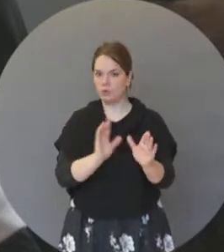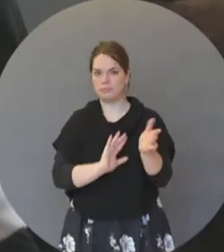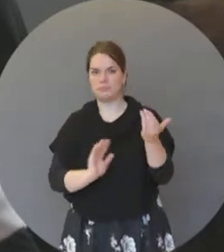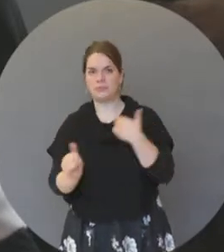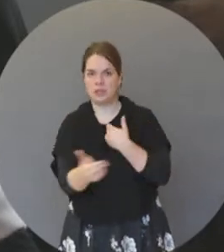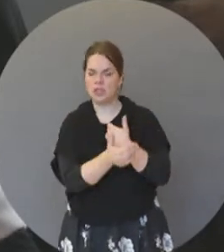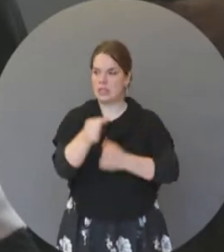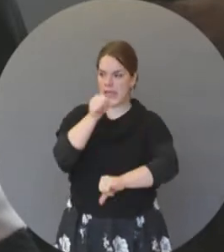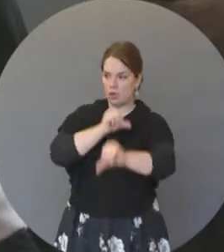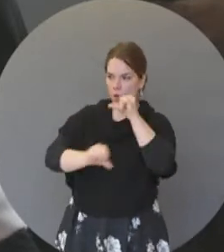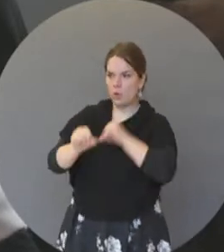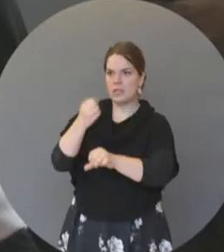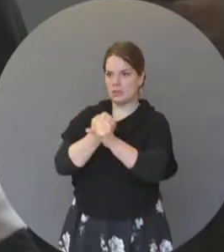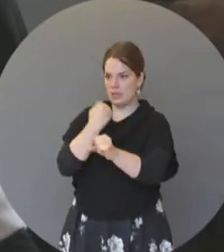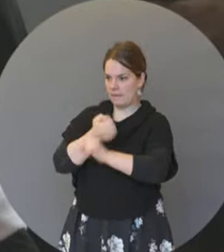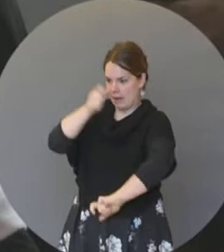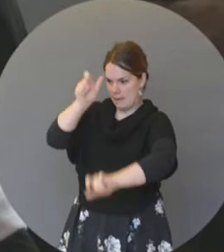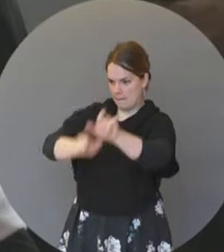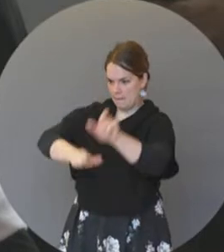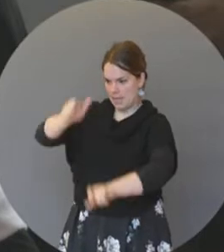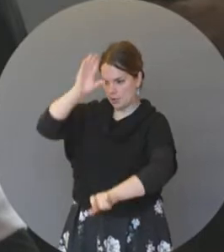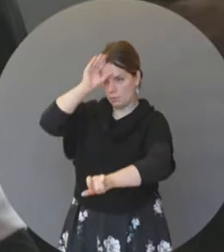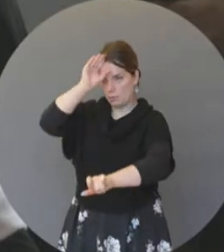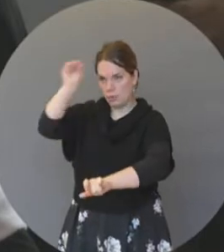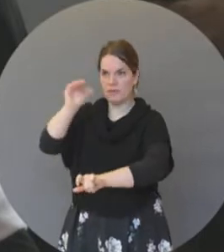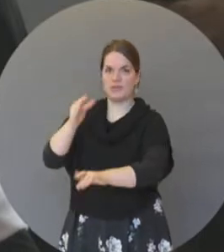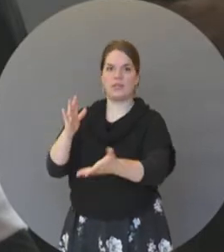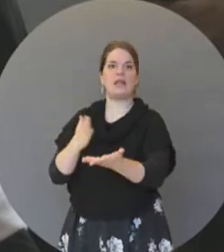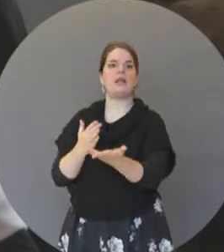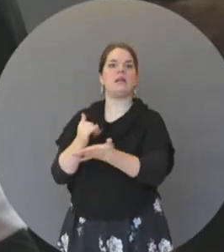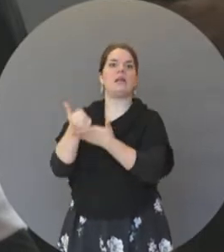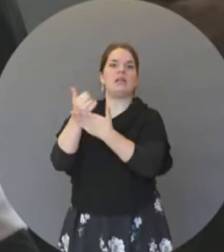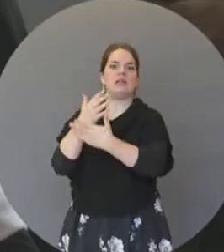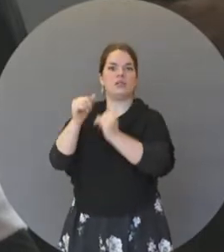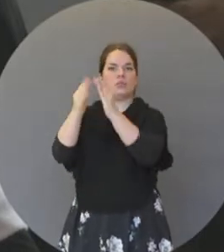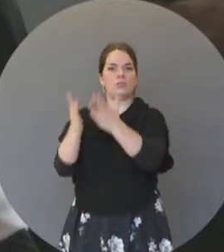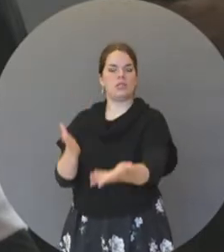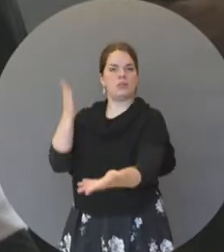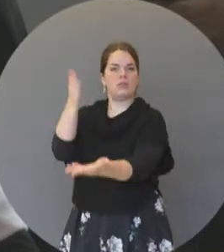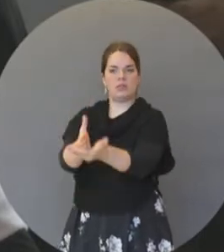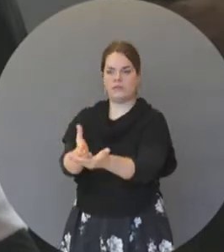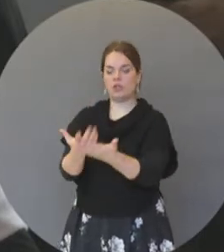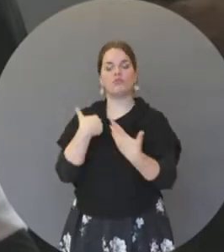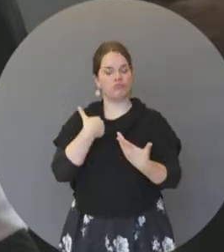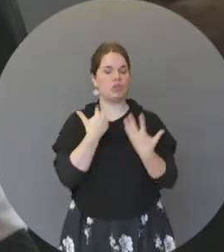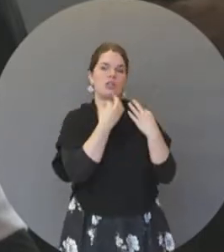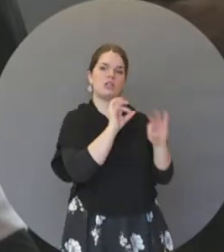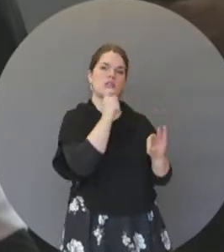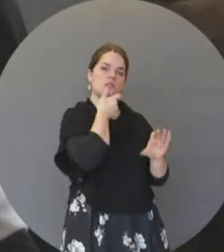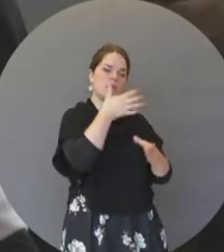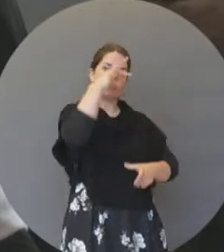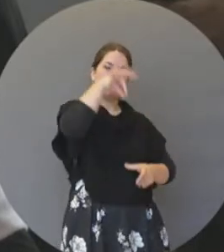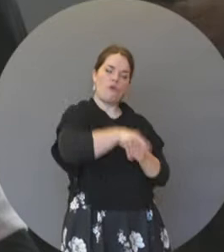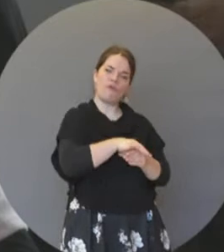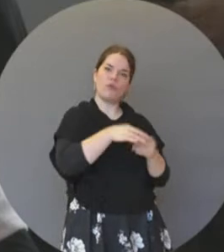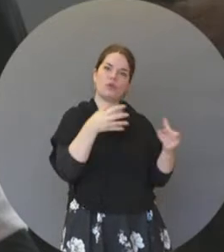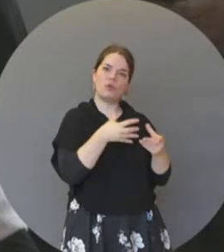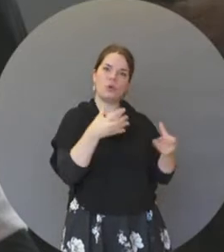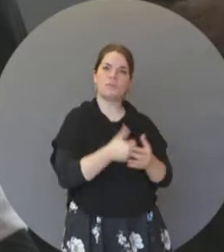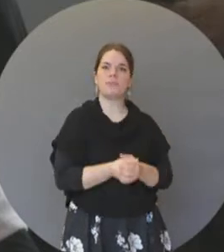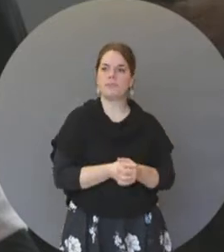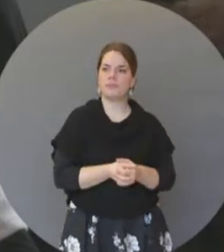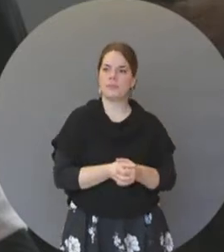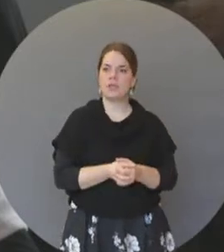conditions de travail des personnels des aides à domicile nous avons donc voté en sciences plénière le 10 mars dernier un dispositif de soutien